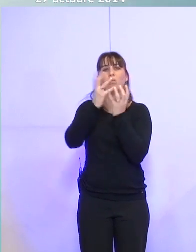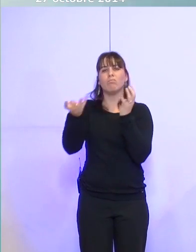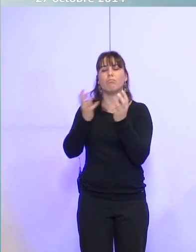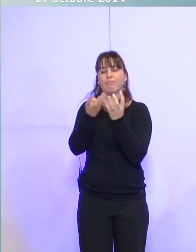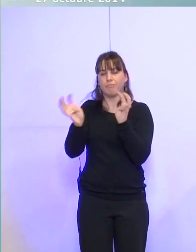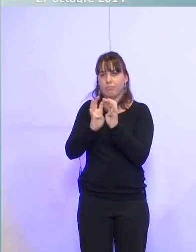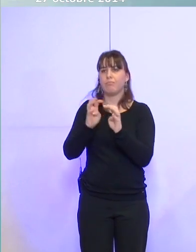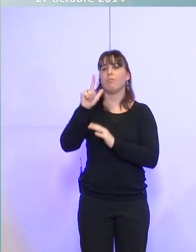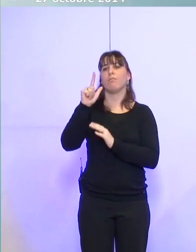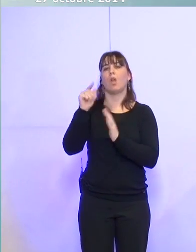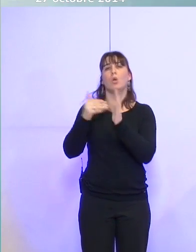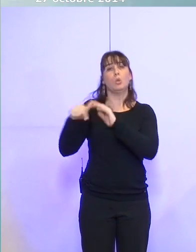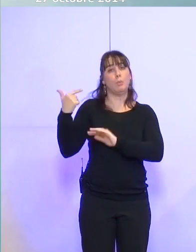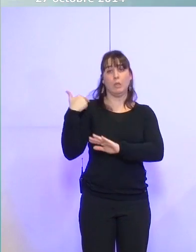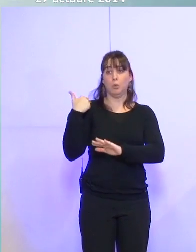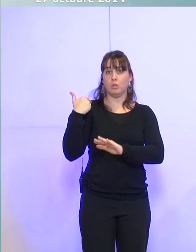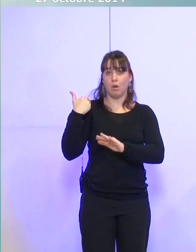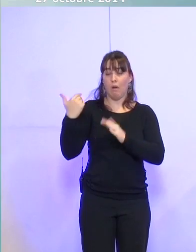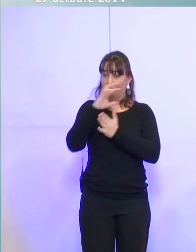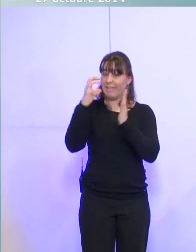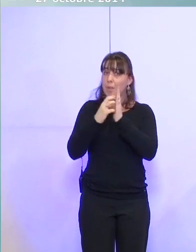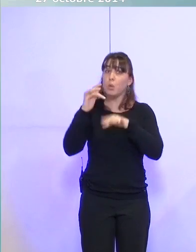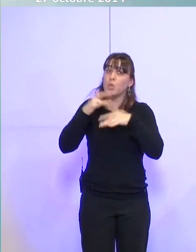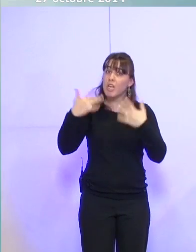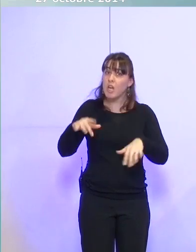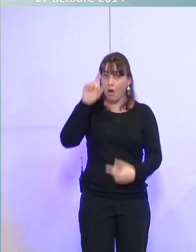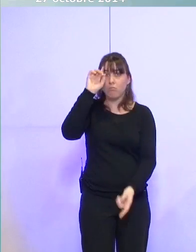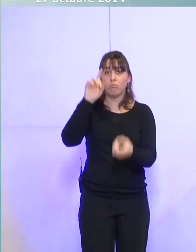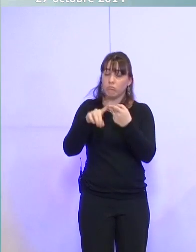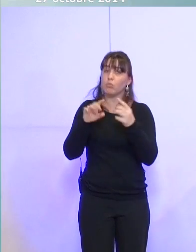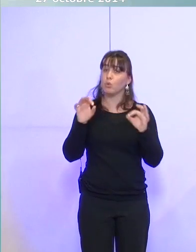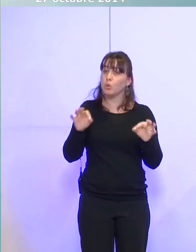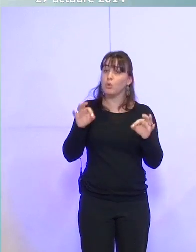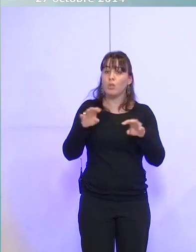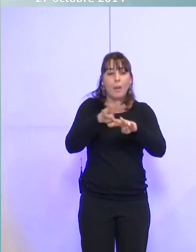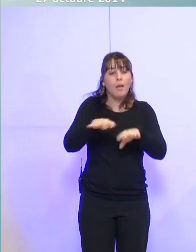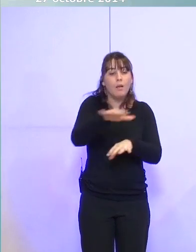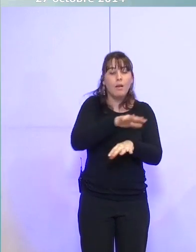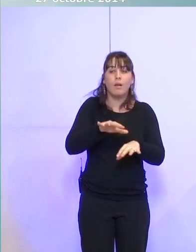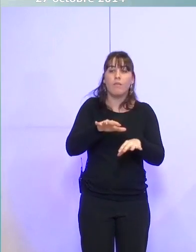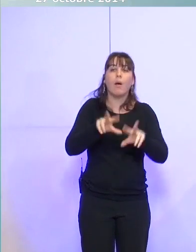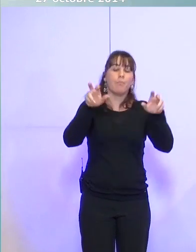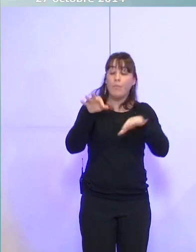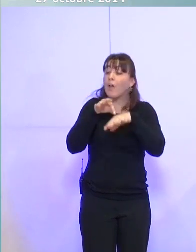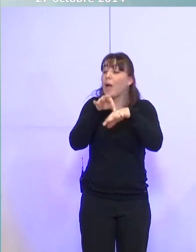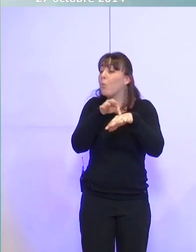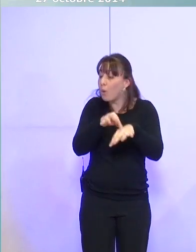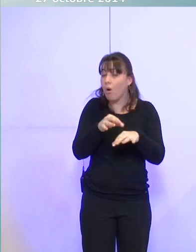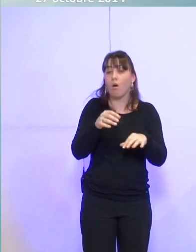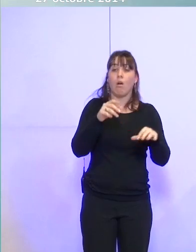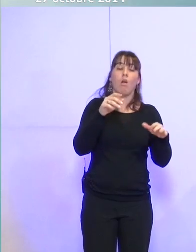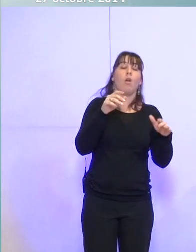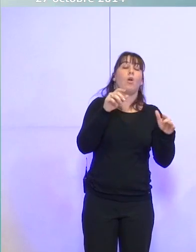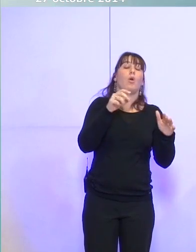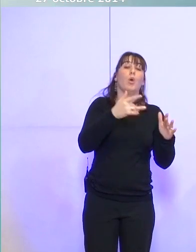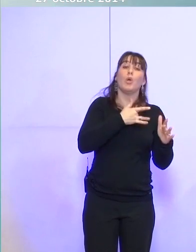une délibération avait déjà eu pour ambition, effectivement, dans ce périmètre cœur de ville, en accompagnement du dispositif cœur de ville, cœur